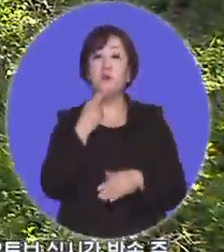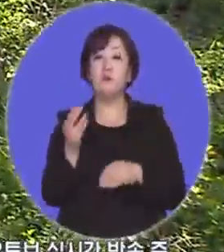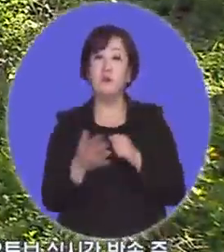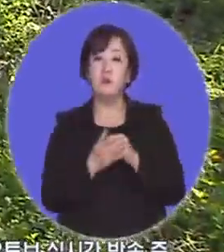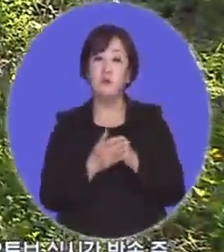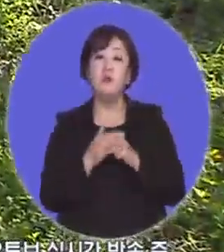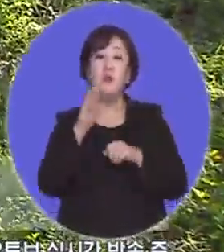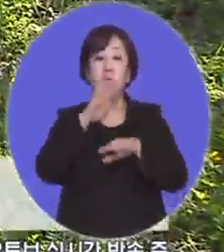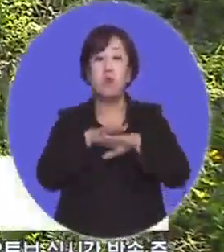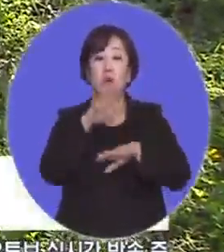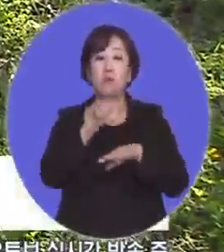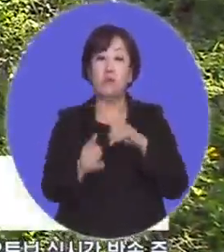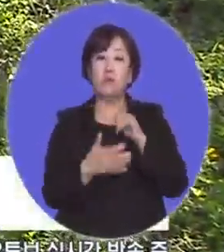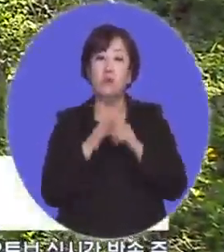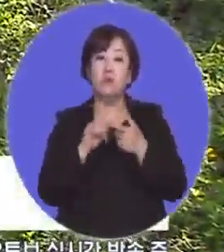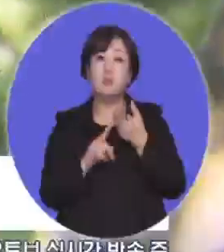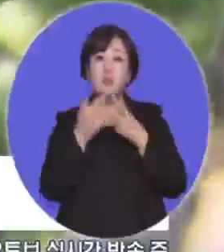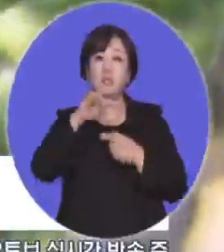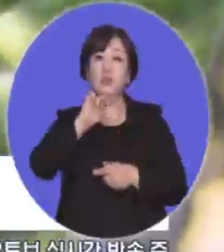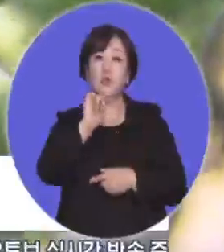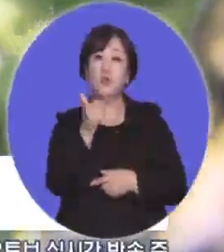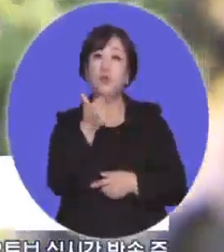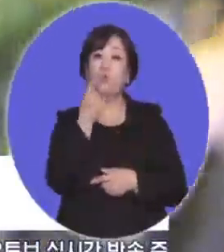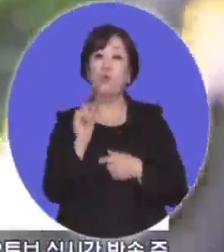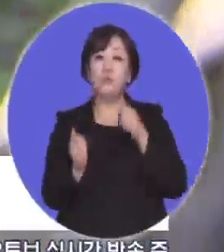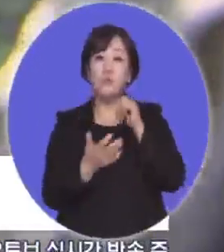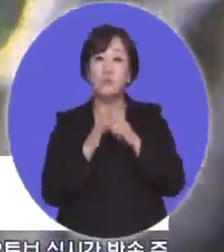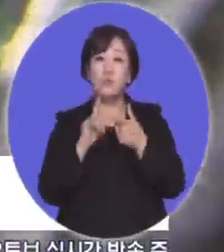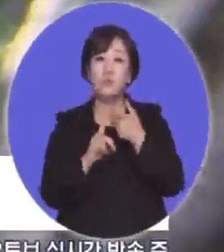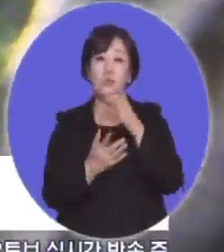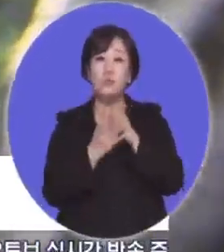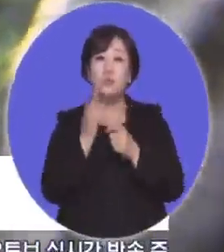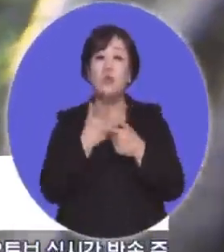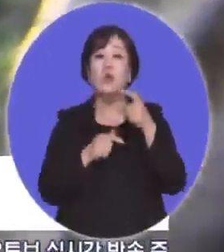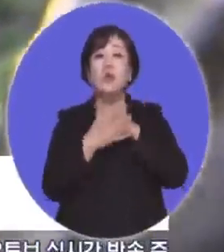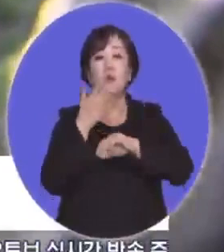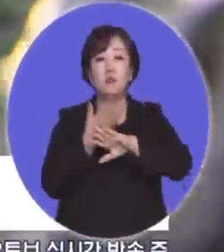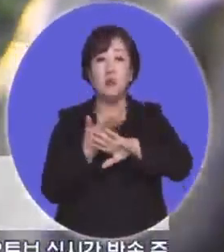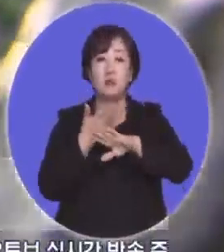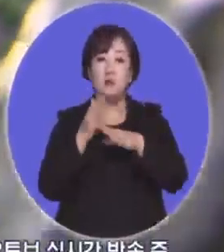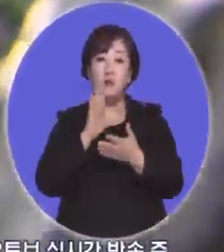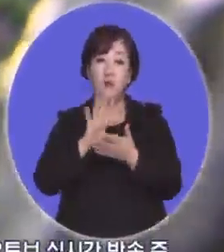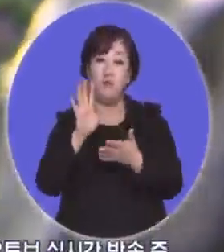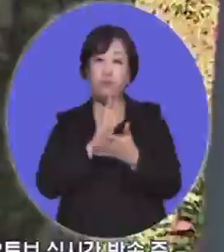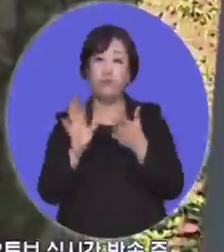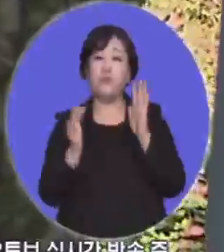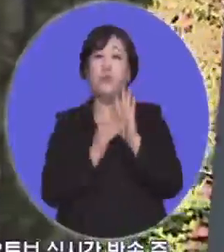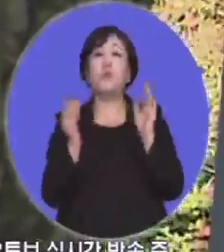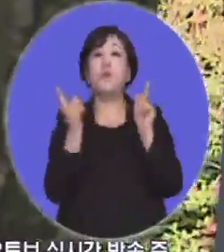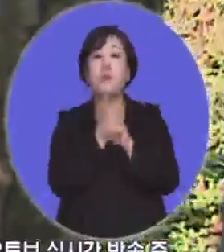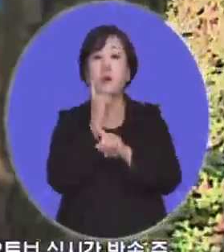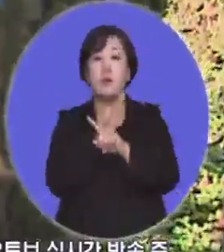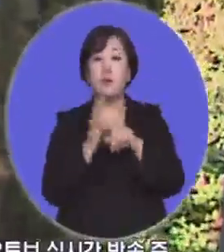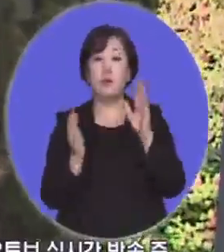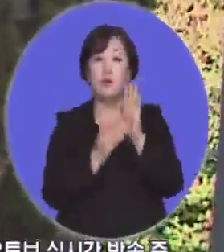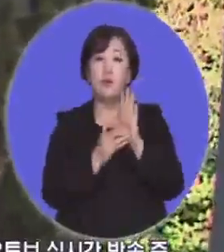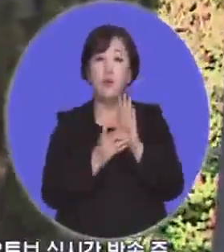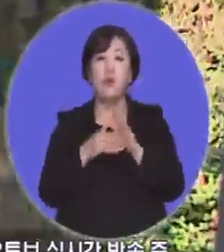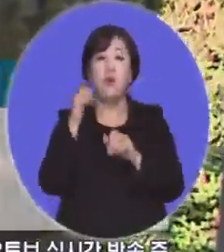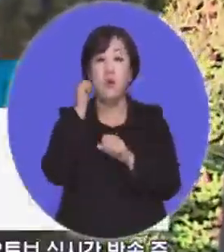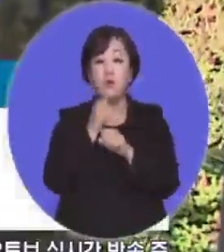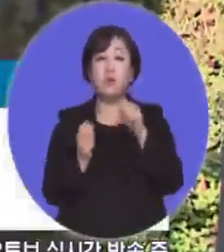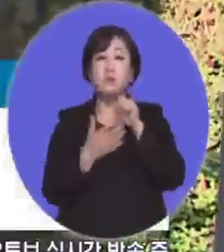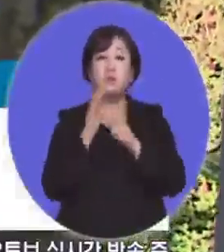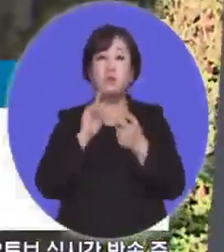이 과수원은 최근 신고 품종의 배나무에 그린시스라는 새로운 품종을 접목시키고 있습니다. 망치로 이렇게 상처를 내